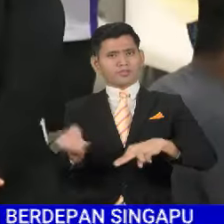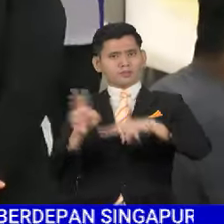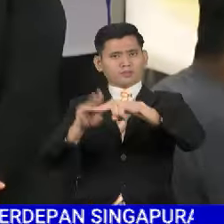itu